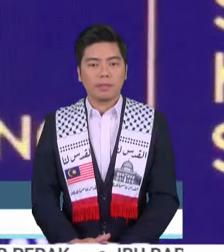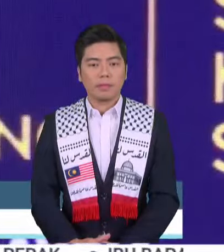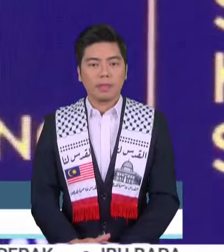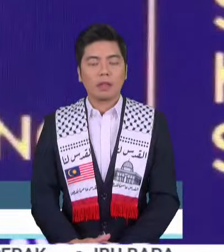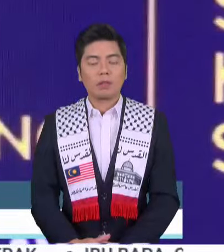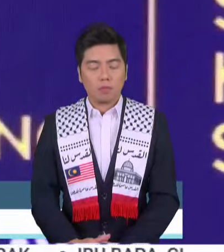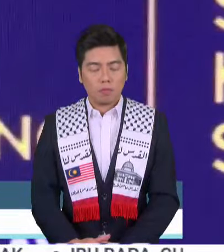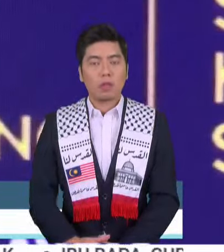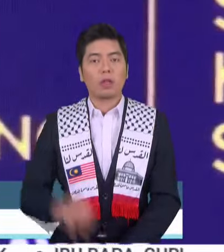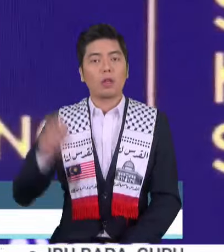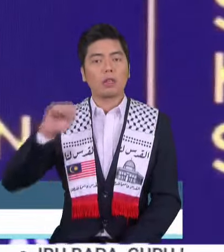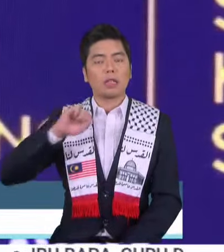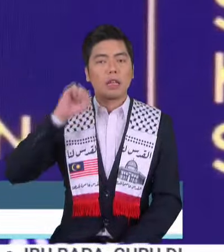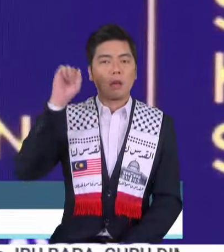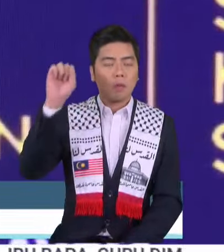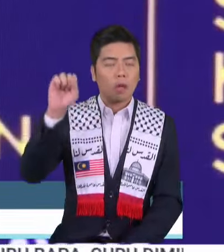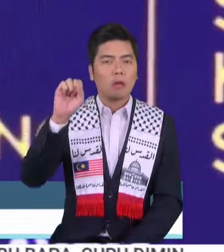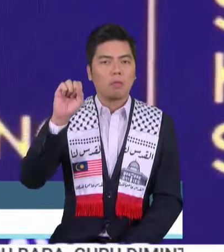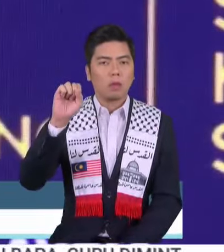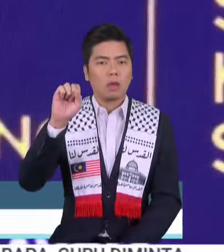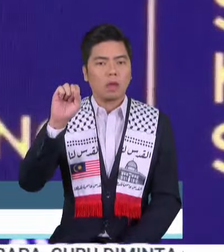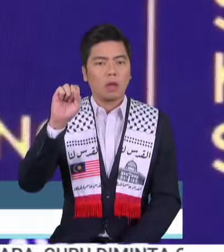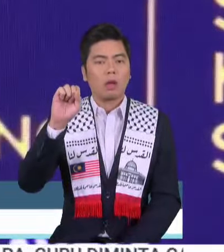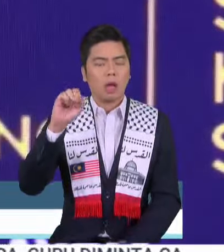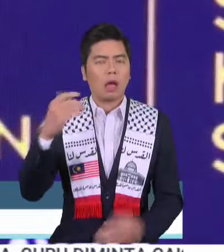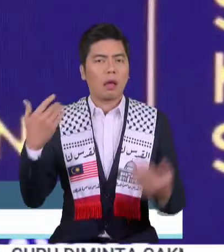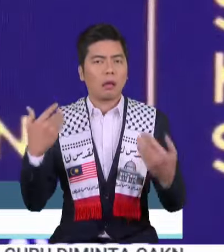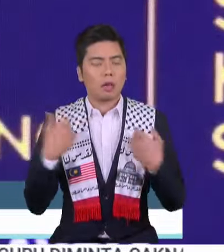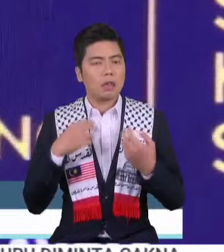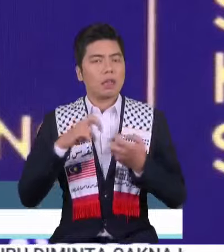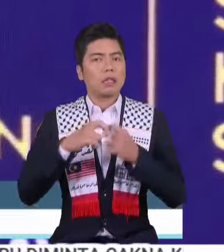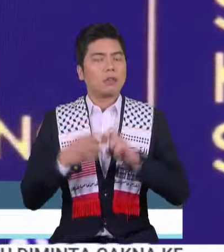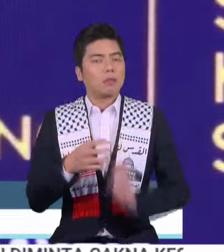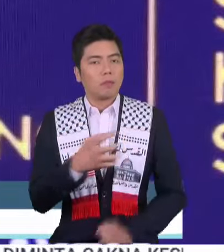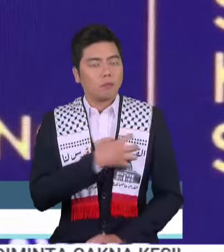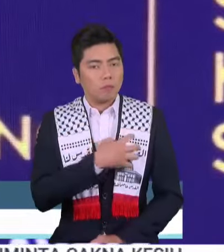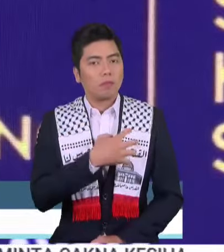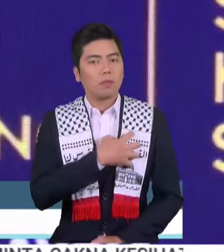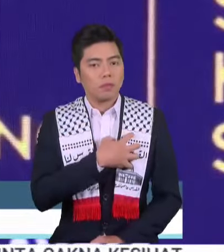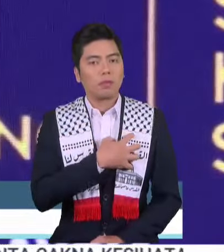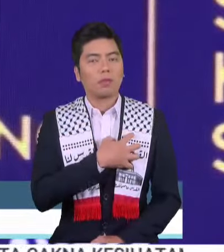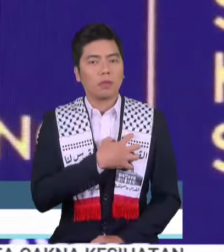Di Sabah, bila ada tekanan dan masalah jantung,